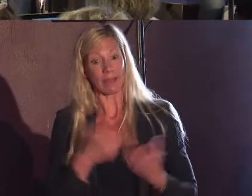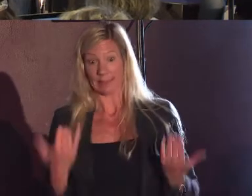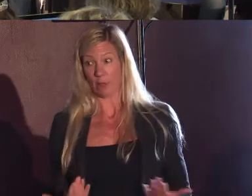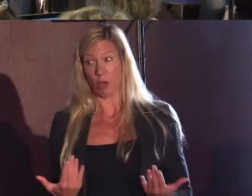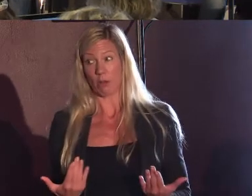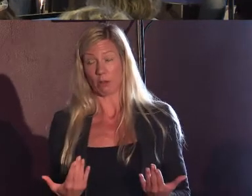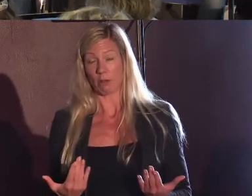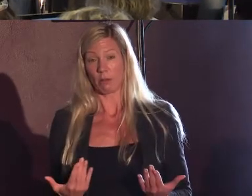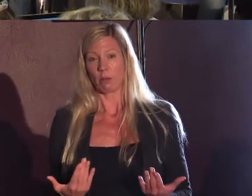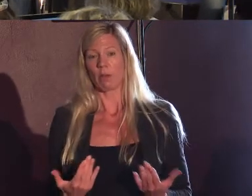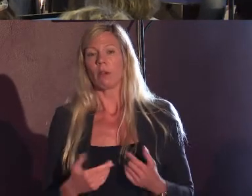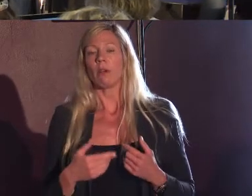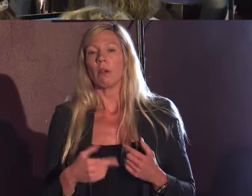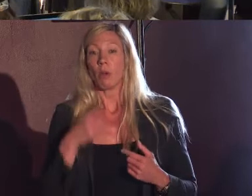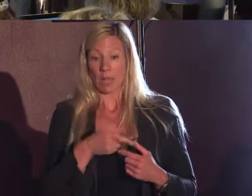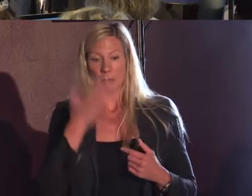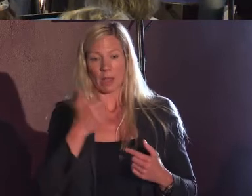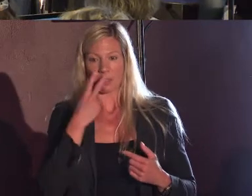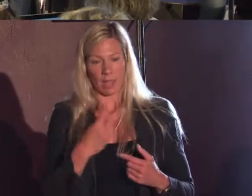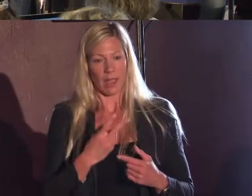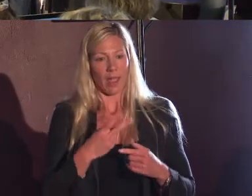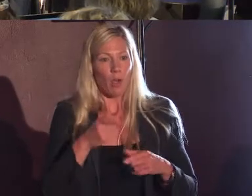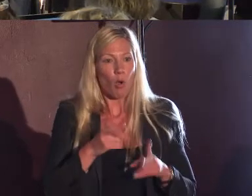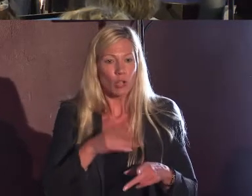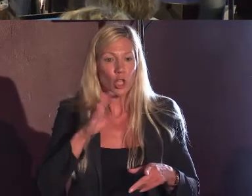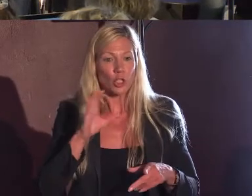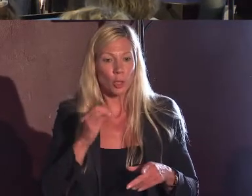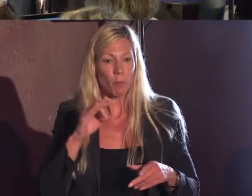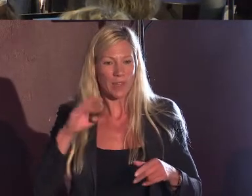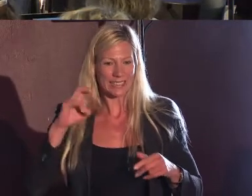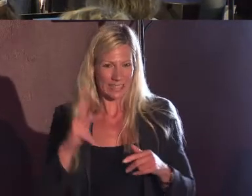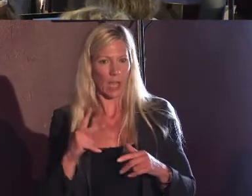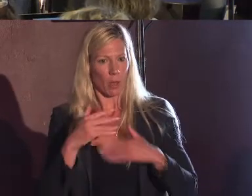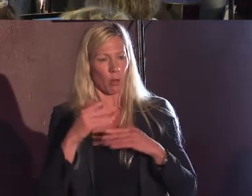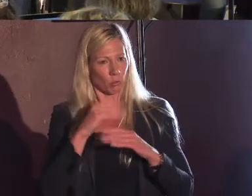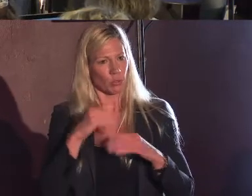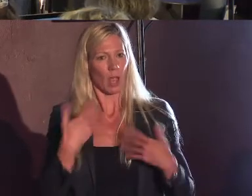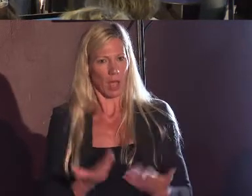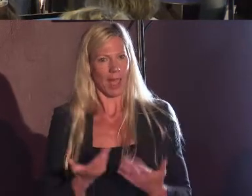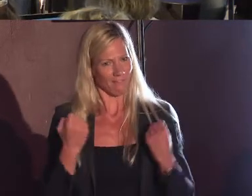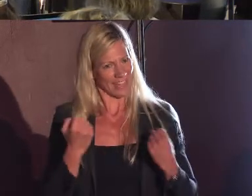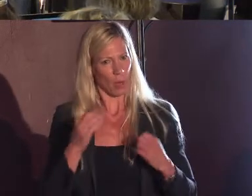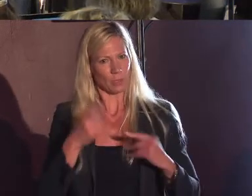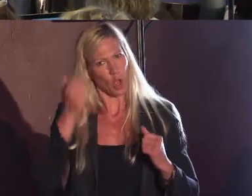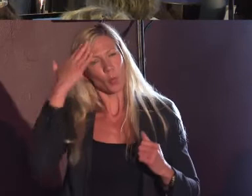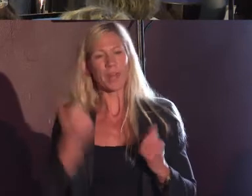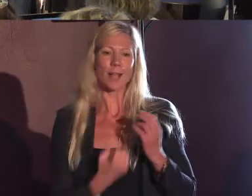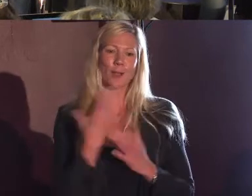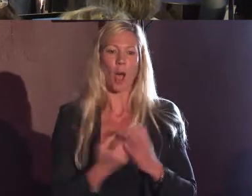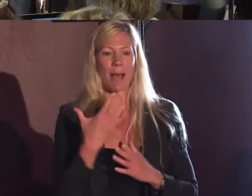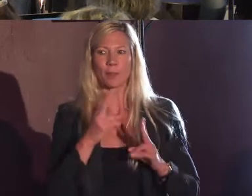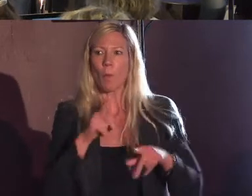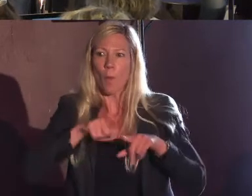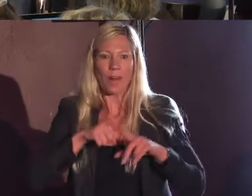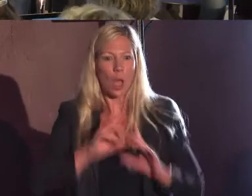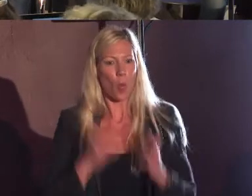idag. Och där den symfoniska musiken är väldigt, väldigt viktig för att skapa de upplevelser som man har totalt